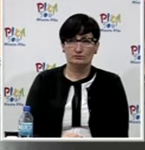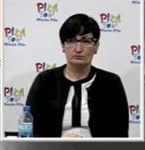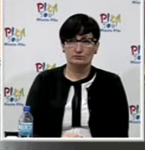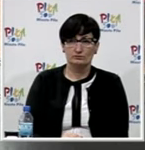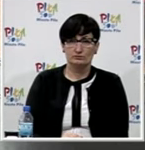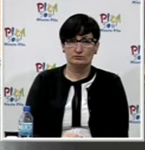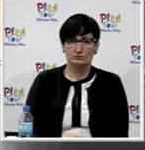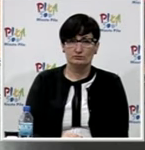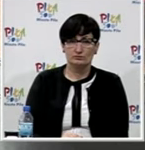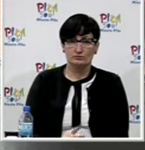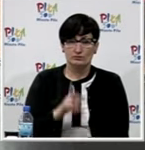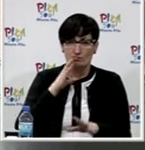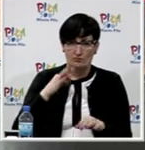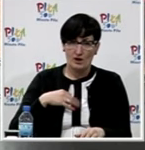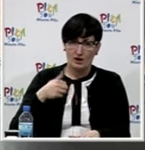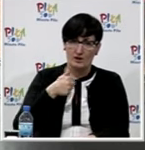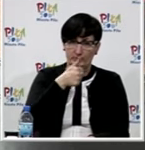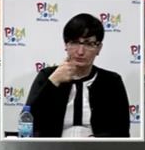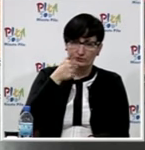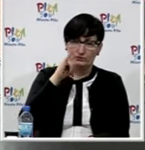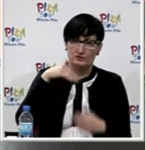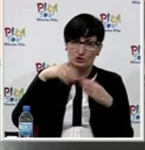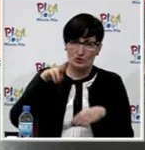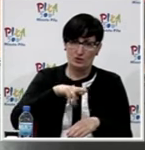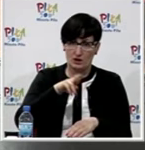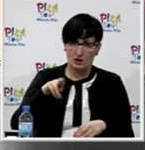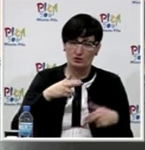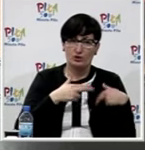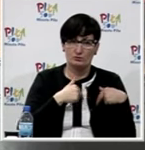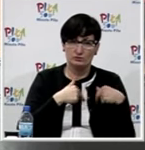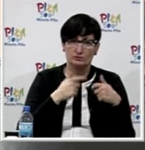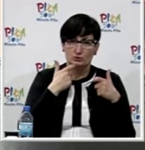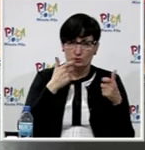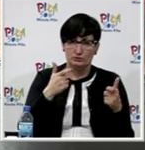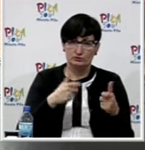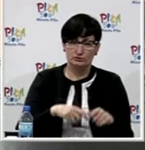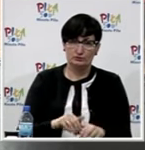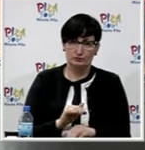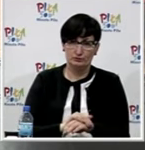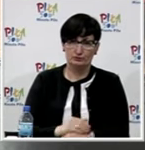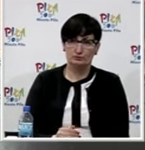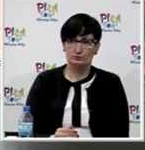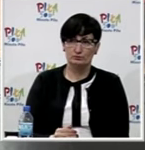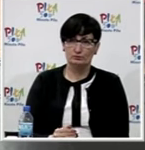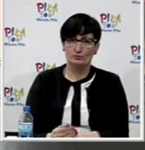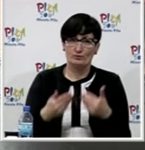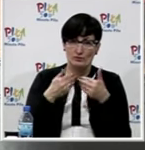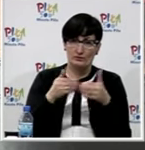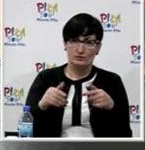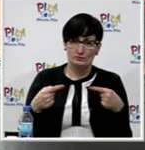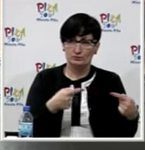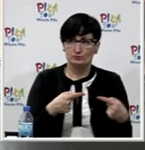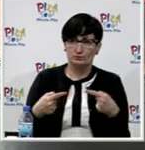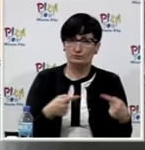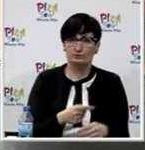Panie przewodniczący, Wysoka Rado, projekt uchwały komisja przyjęła jednogłośnie. Dziękuję bardzo, otwieram dyskusję.